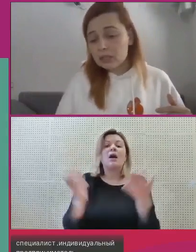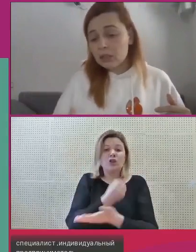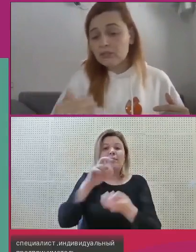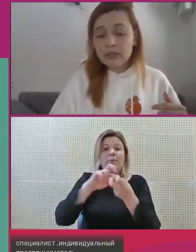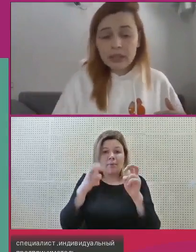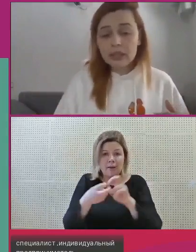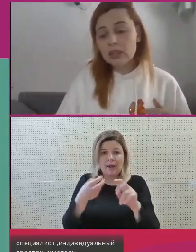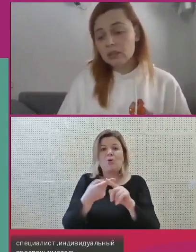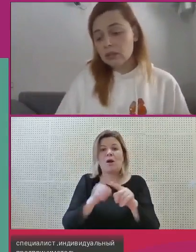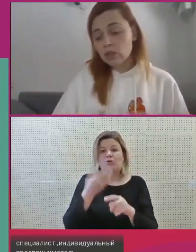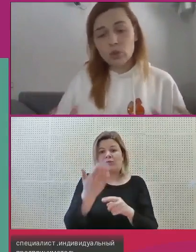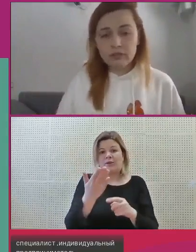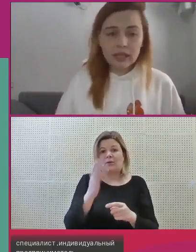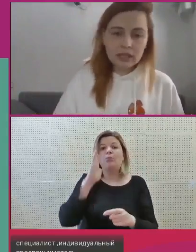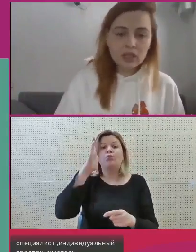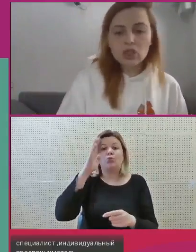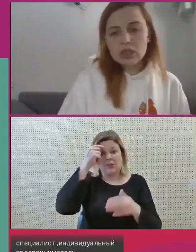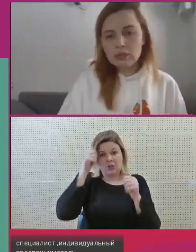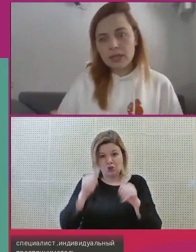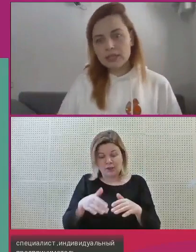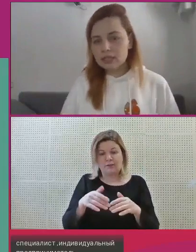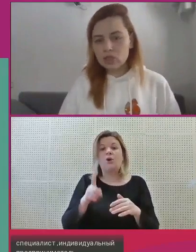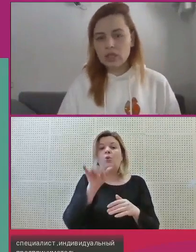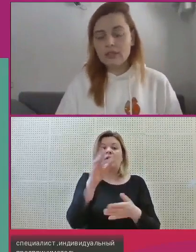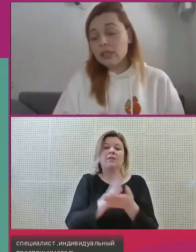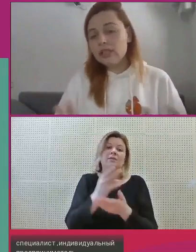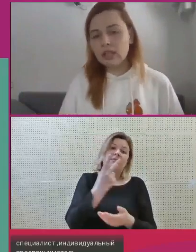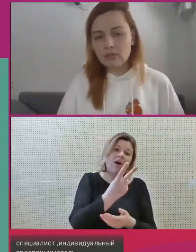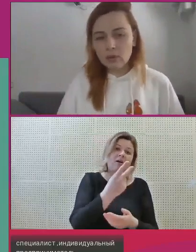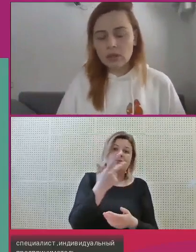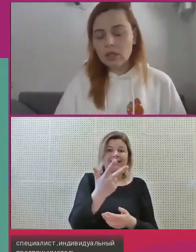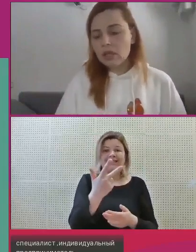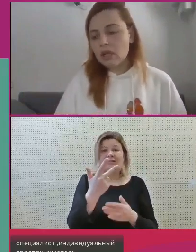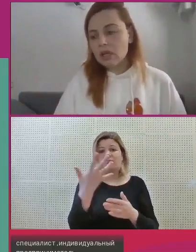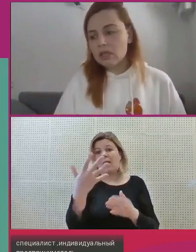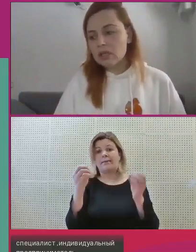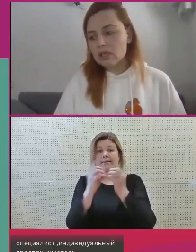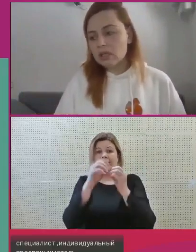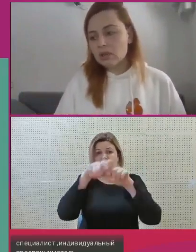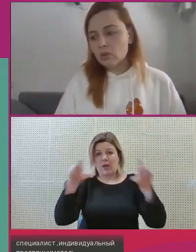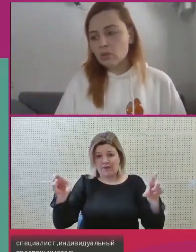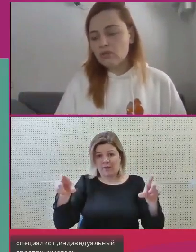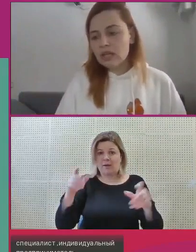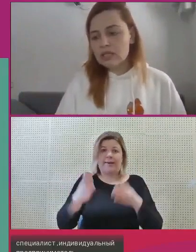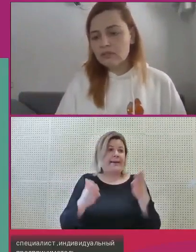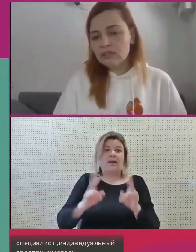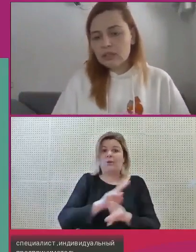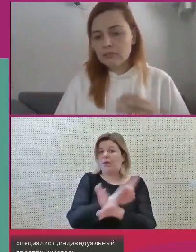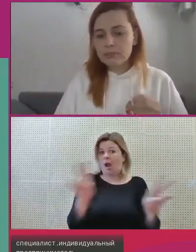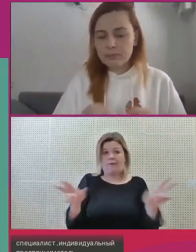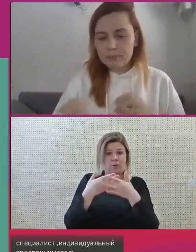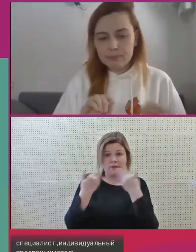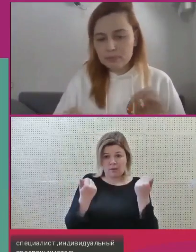вас есть вы и еще 2, 3, 4, 5, 10 человек или никого, у вас